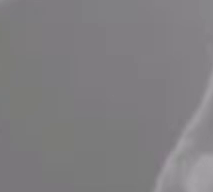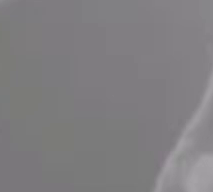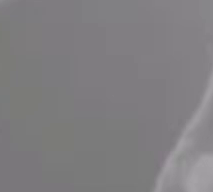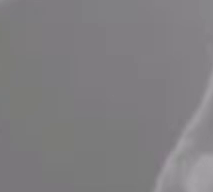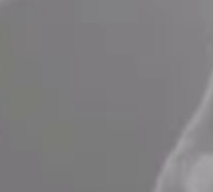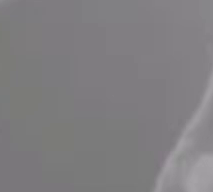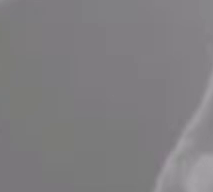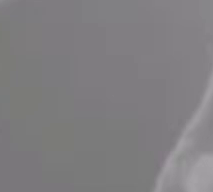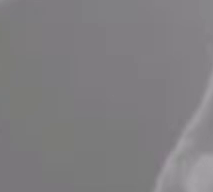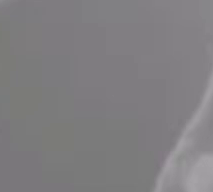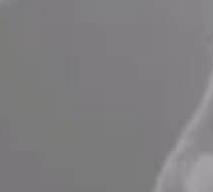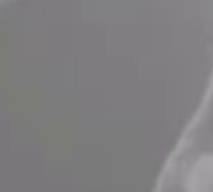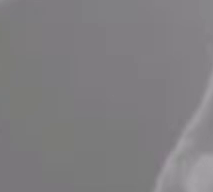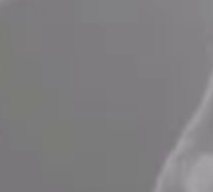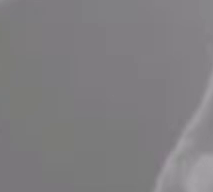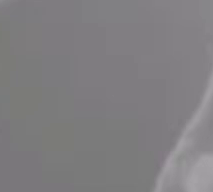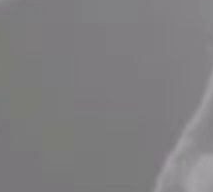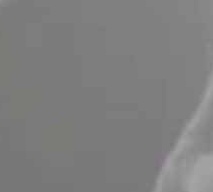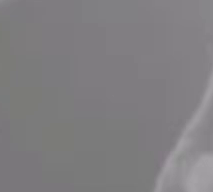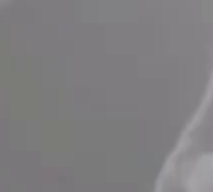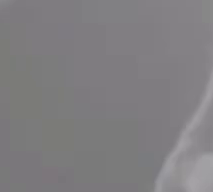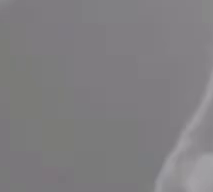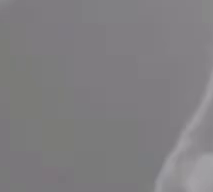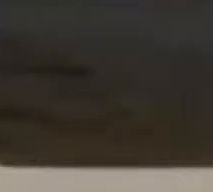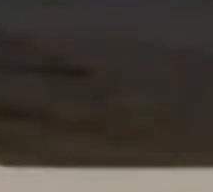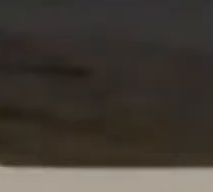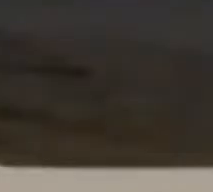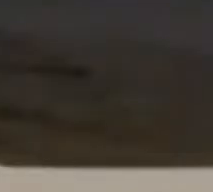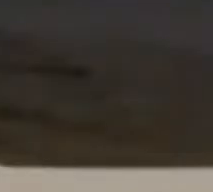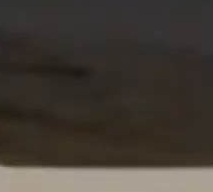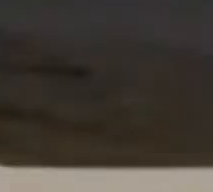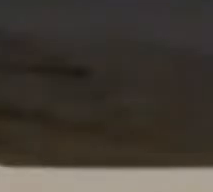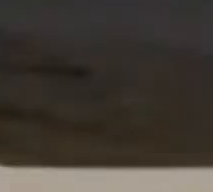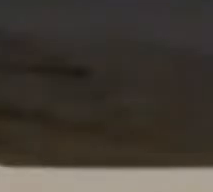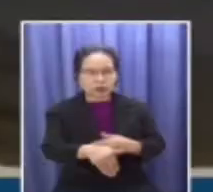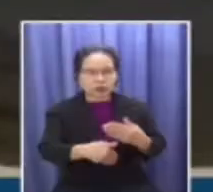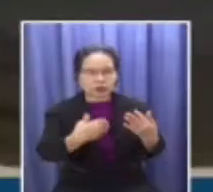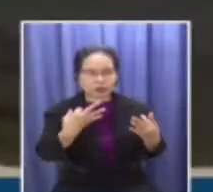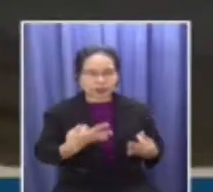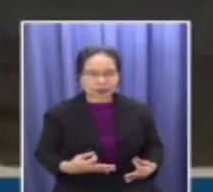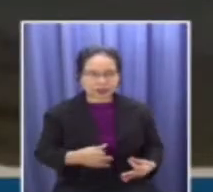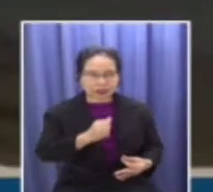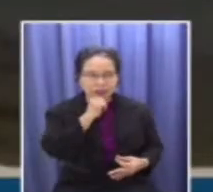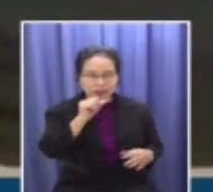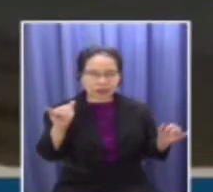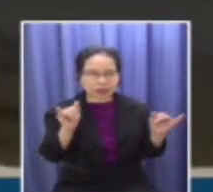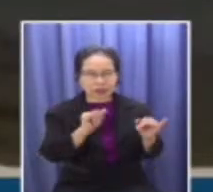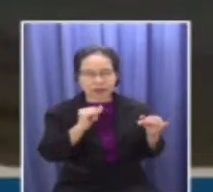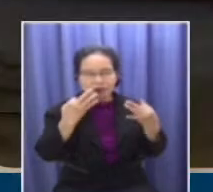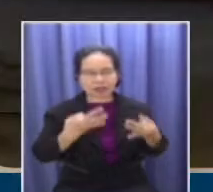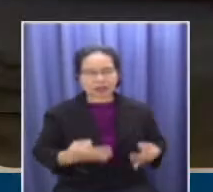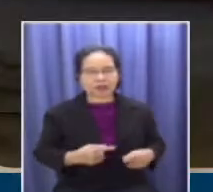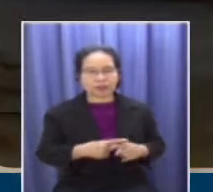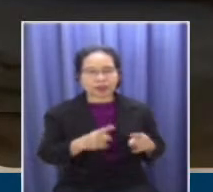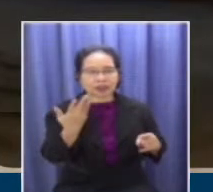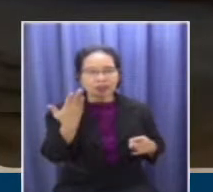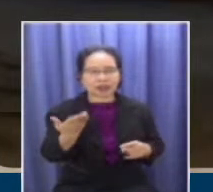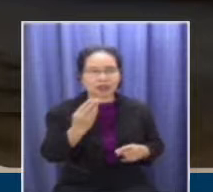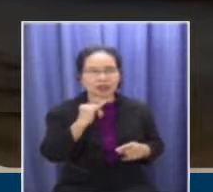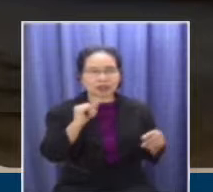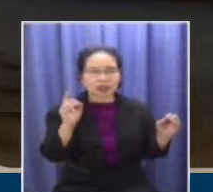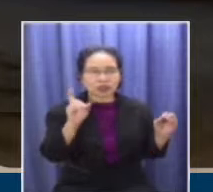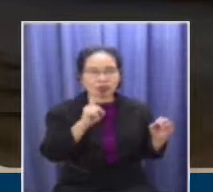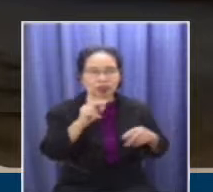nipa honam dua na enkatia de ntemu no ye ayen sonso ne ye apepem adio